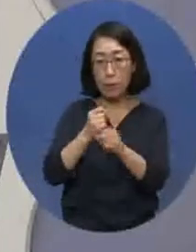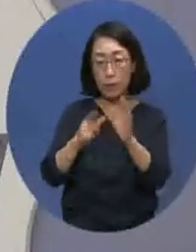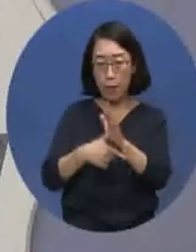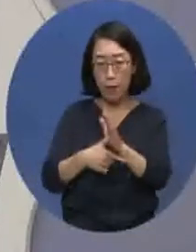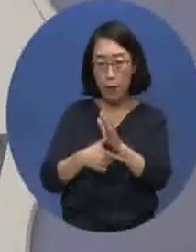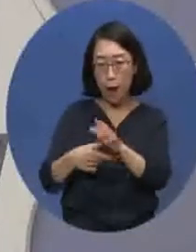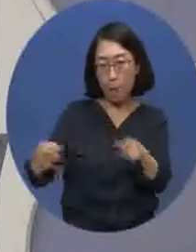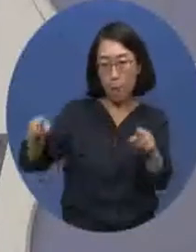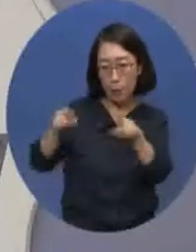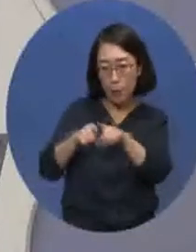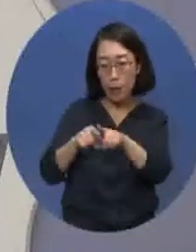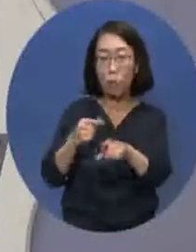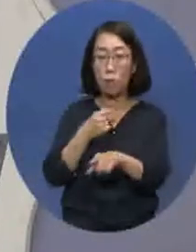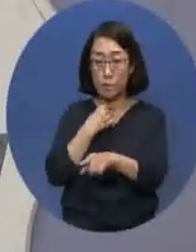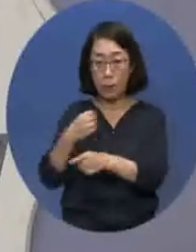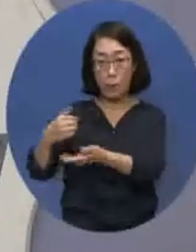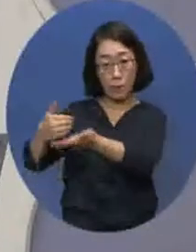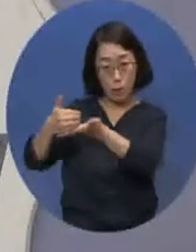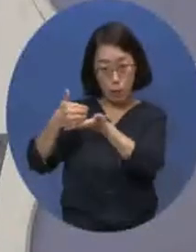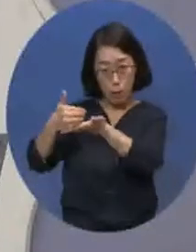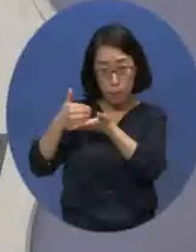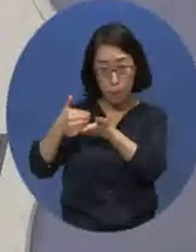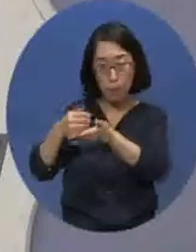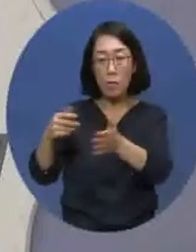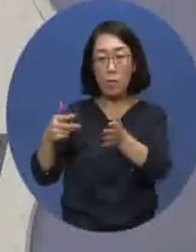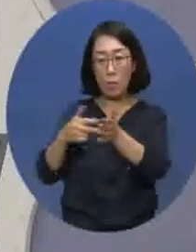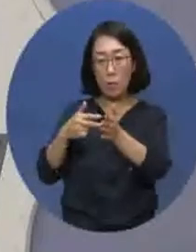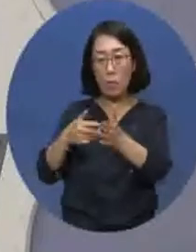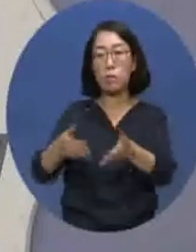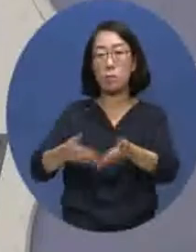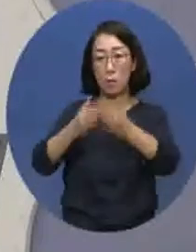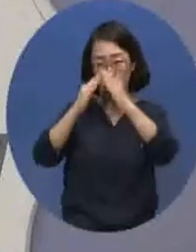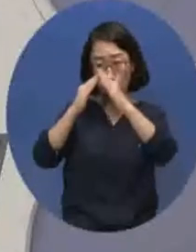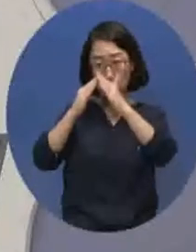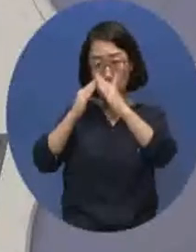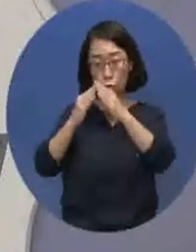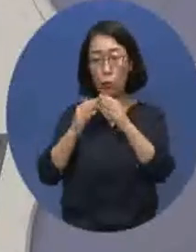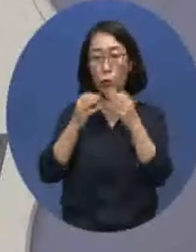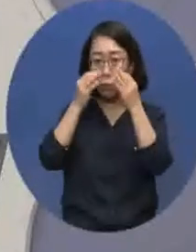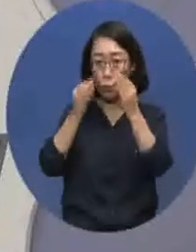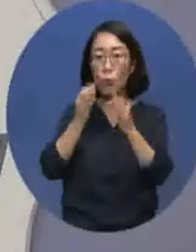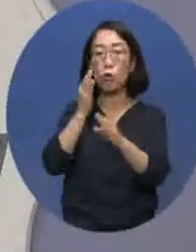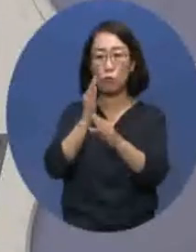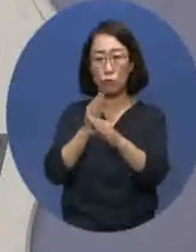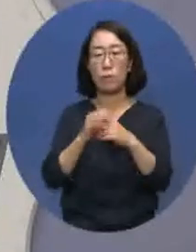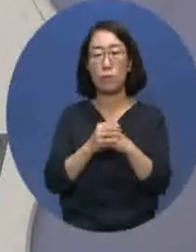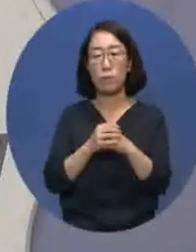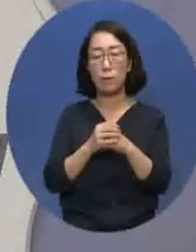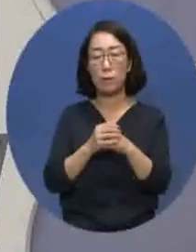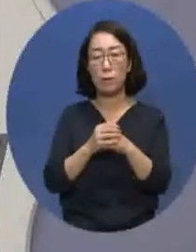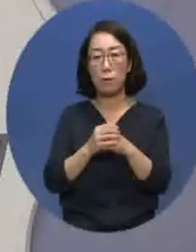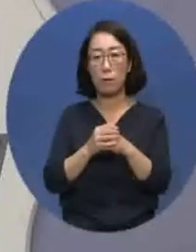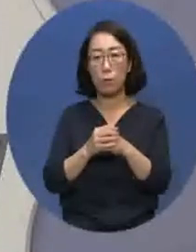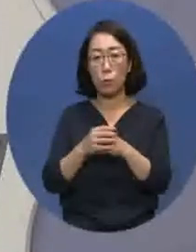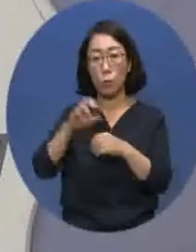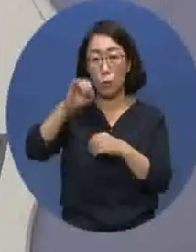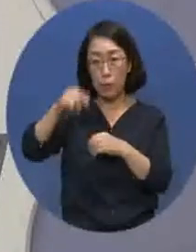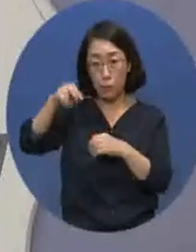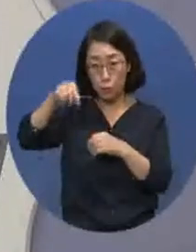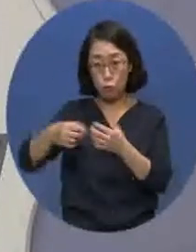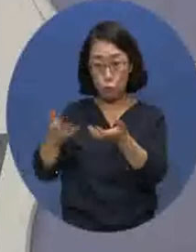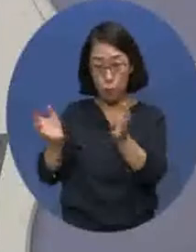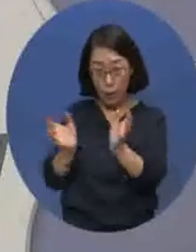함께 하겠다 이래서 이제 그런 재단도 만들어서 백신을 만들어 내려고 노력도 하고 있고요 또 우리 민주당에서는